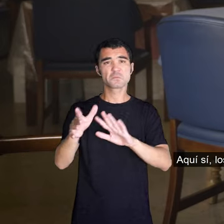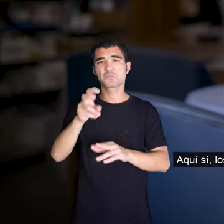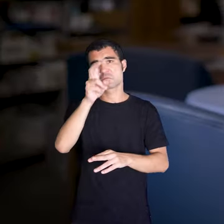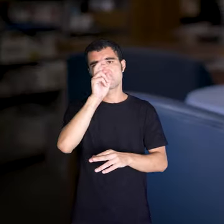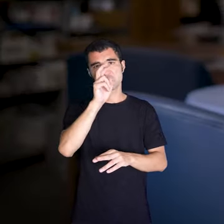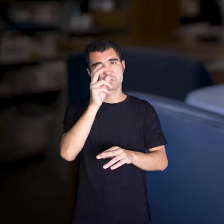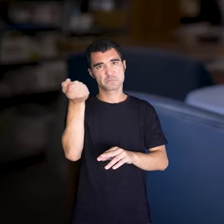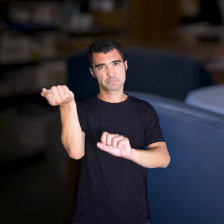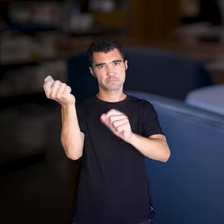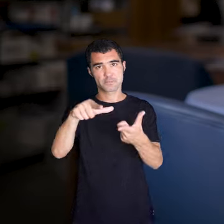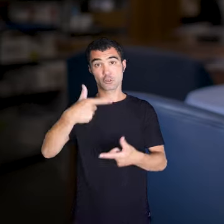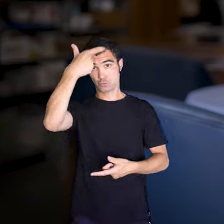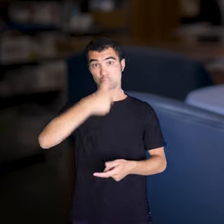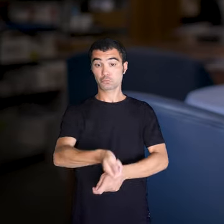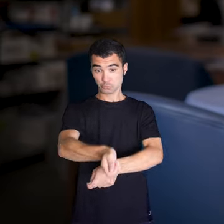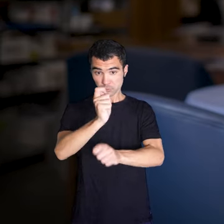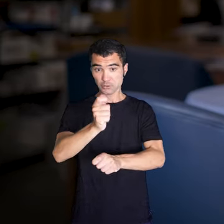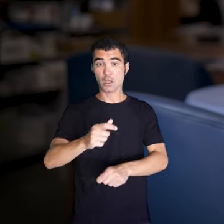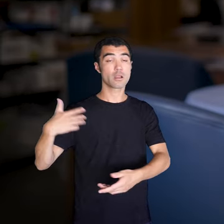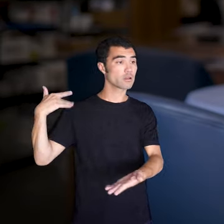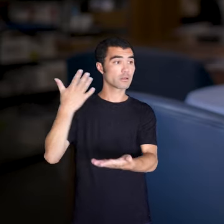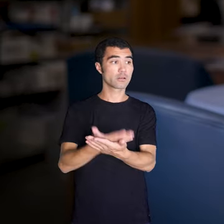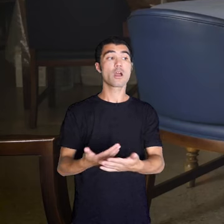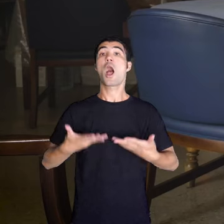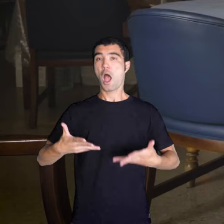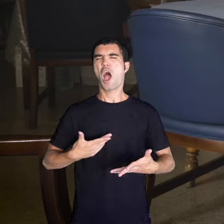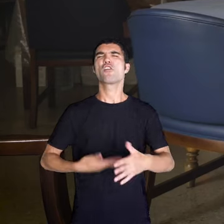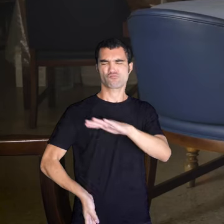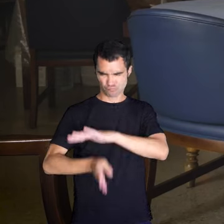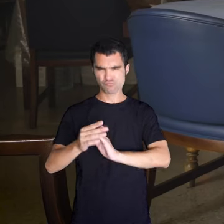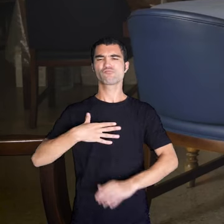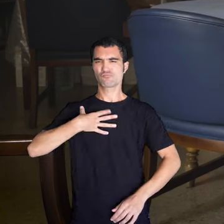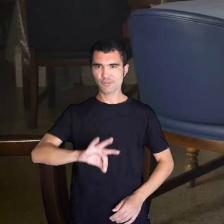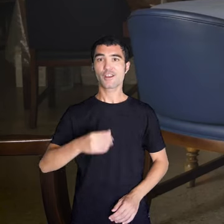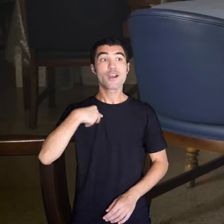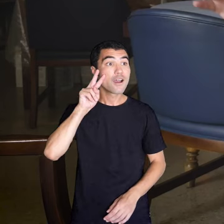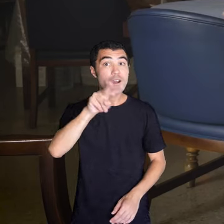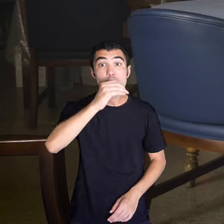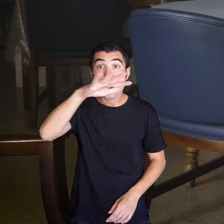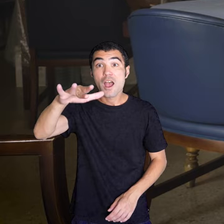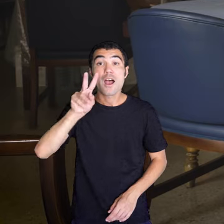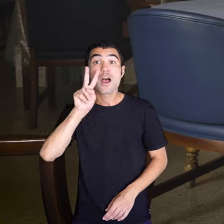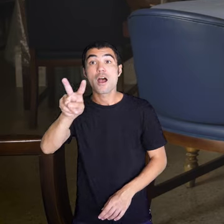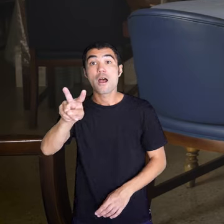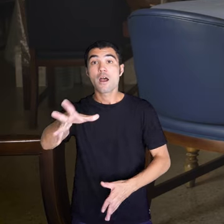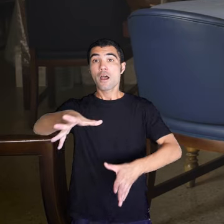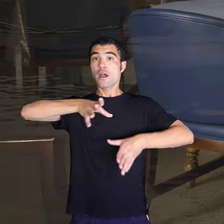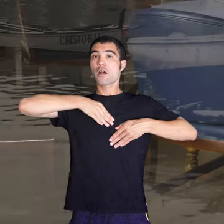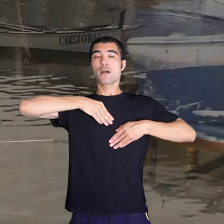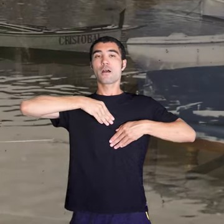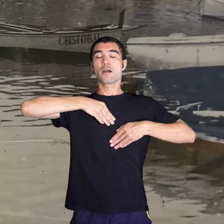mateix. Jo sempre he estat pescador i encara ara, que ara hi aniria. Jo, en veure la mà, ja estic content.